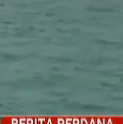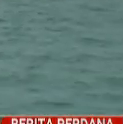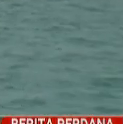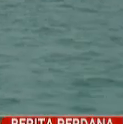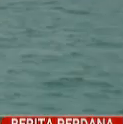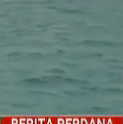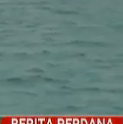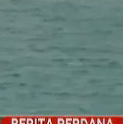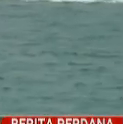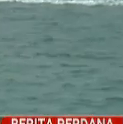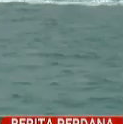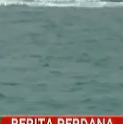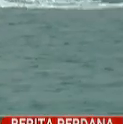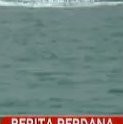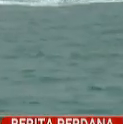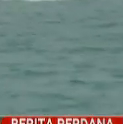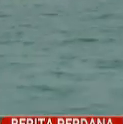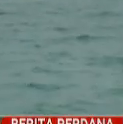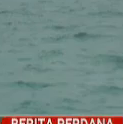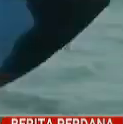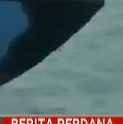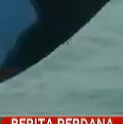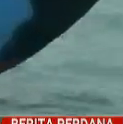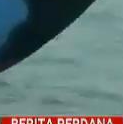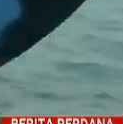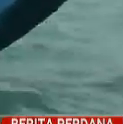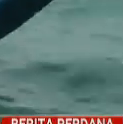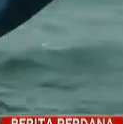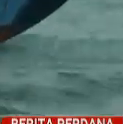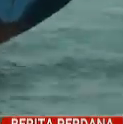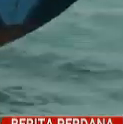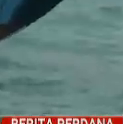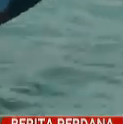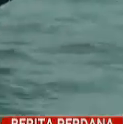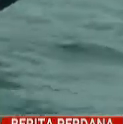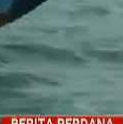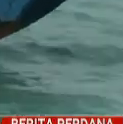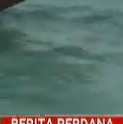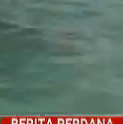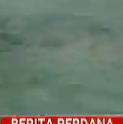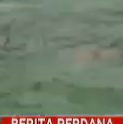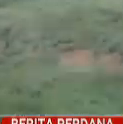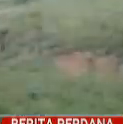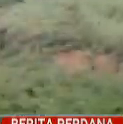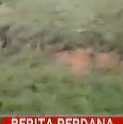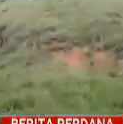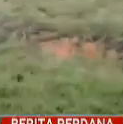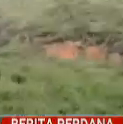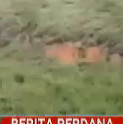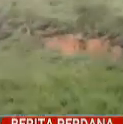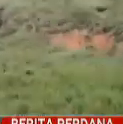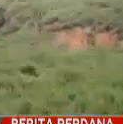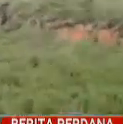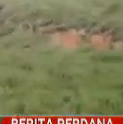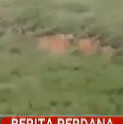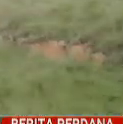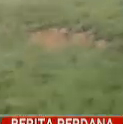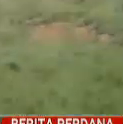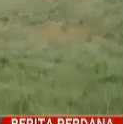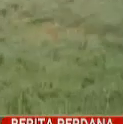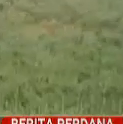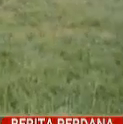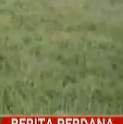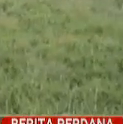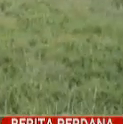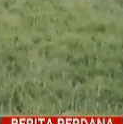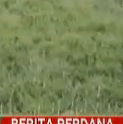Apatah lagi jika dalam berkenaan dalam kalangan anggota pasukan keselamatan negara sendiri yang bertindak sebagai tekong dan tali